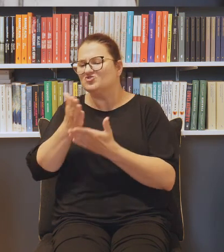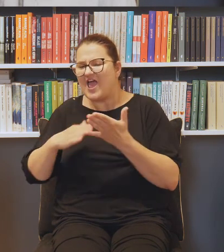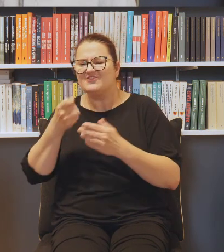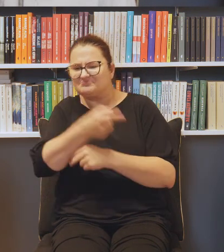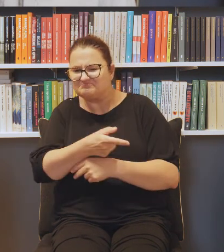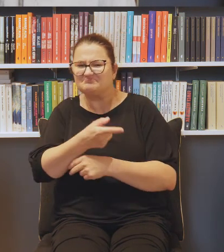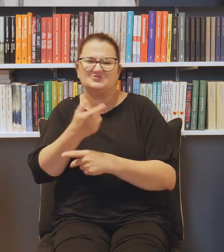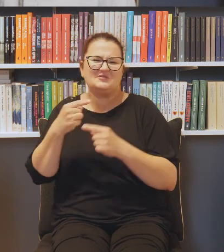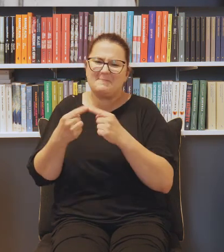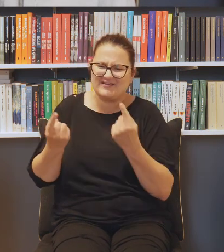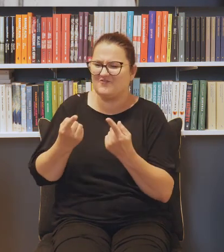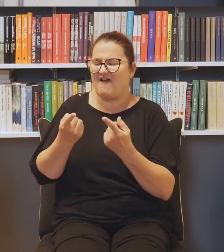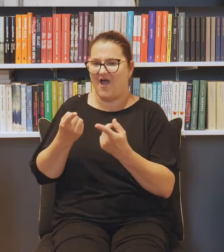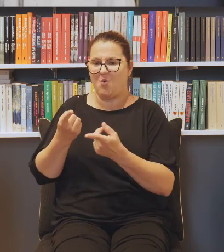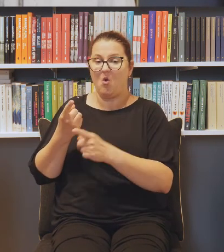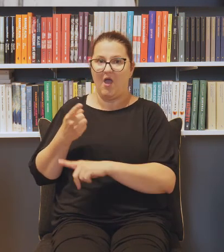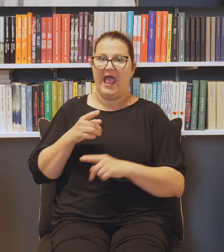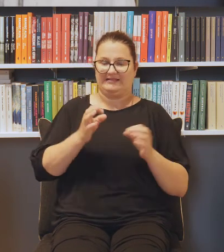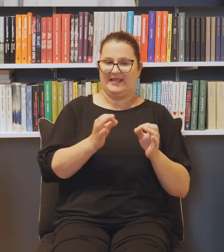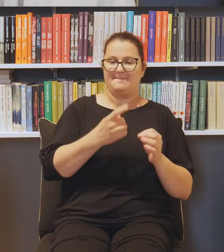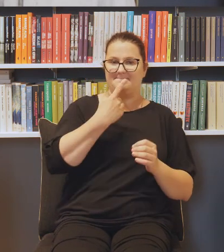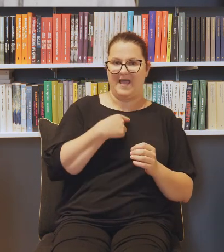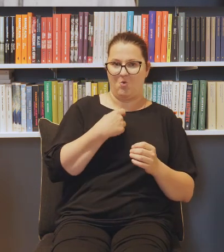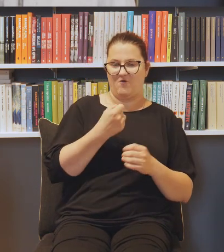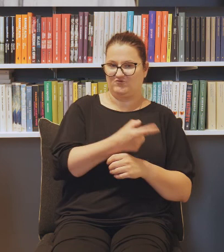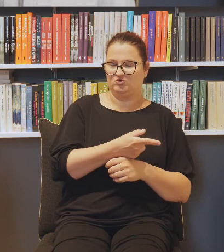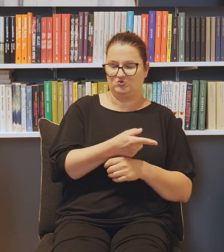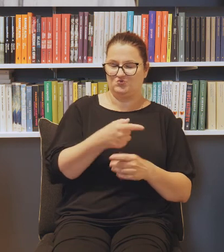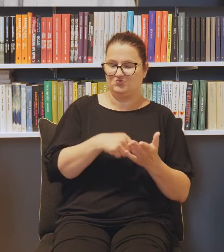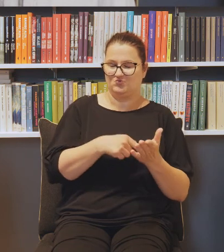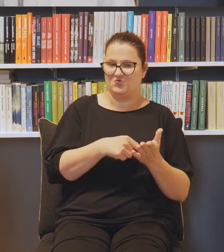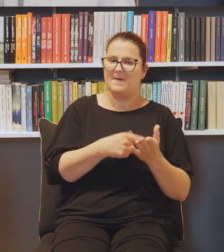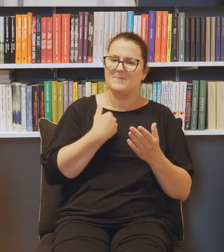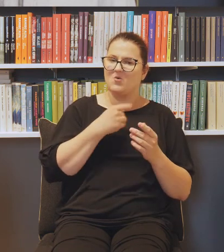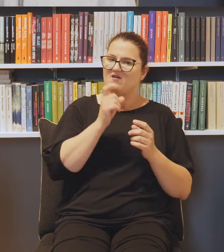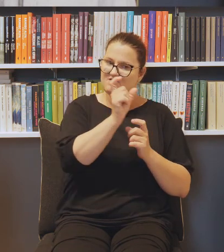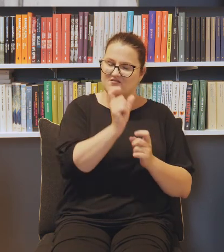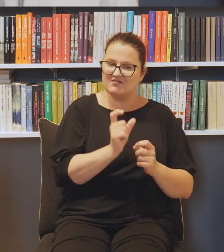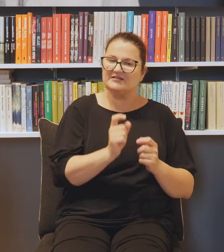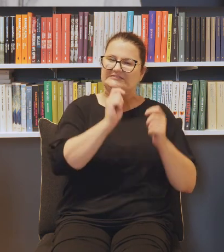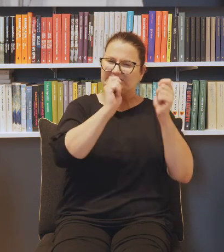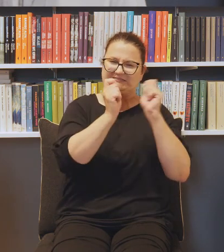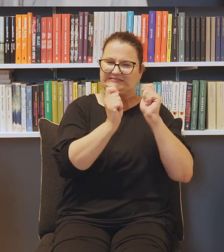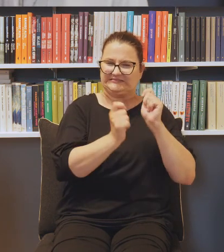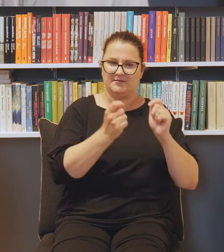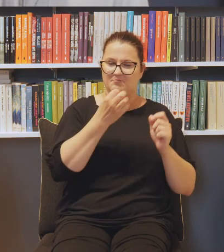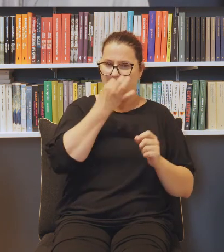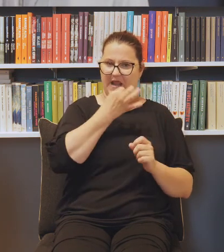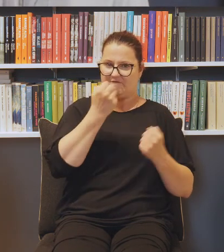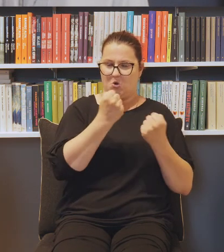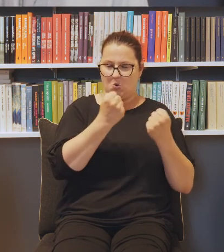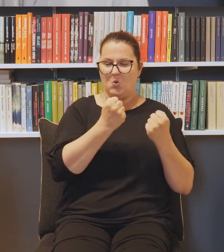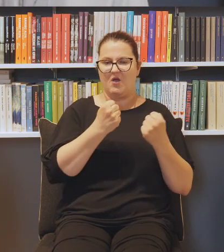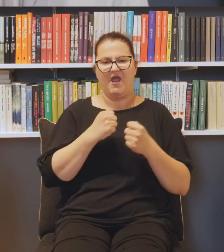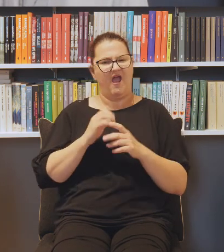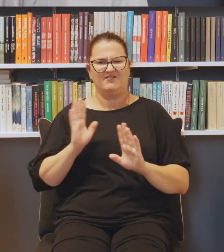nie pasowało. Przy tej mało wyrzuciłem. Bardziej były takie fragmenty, które mocno zredagowałem. Ale